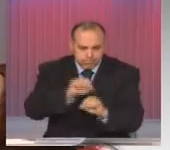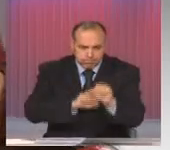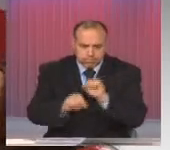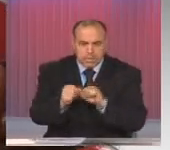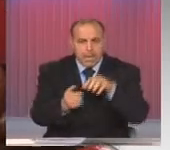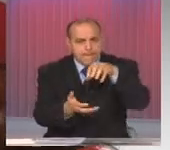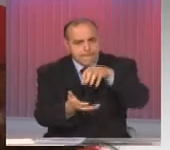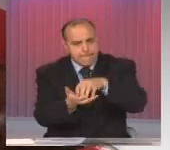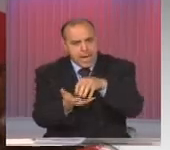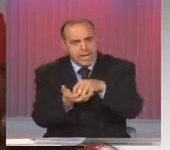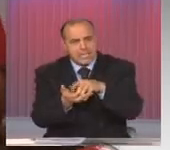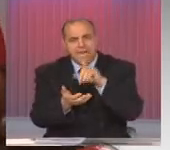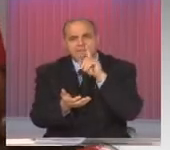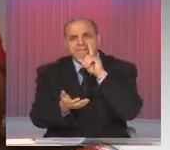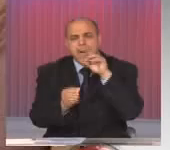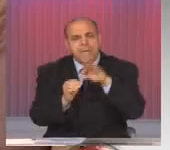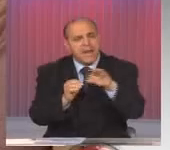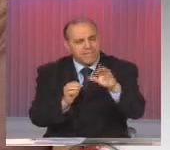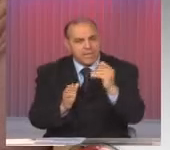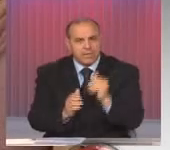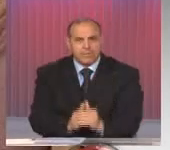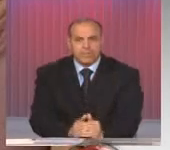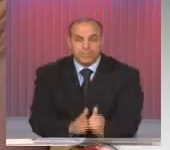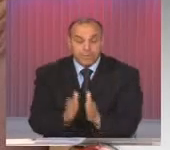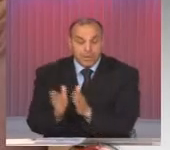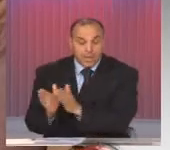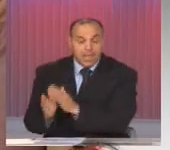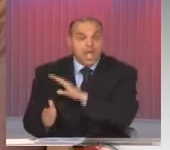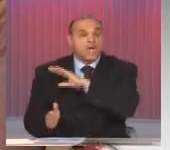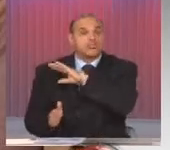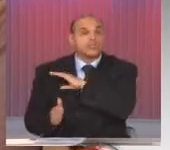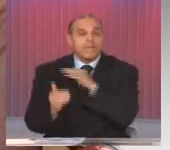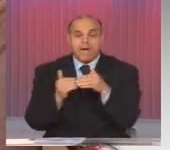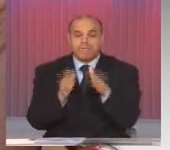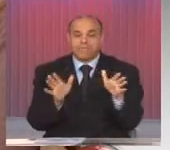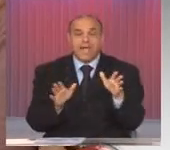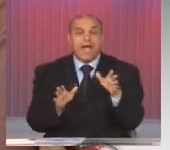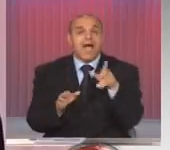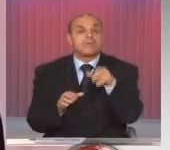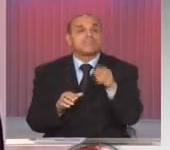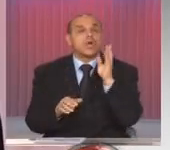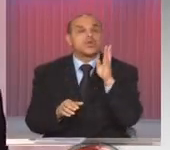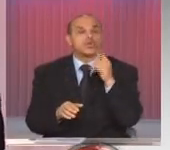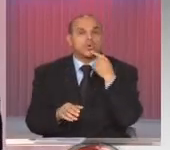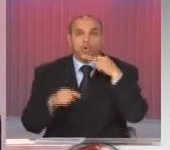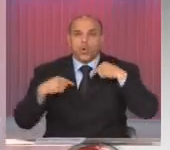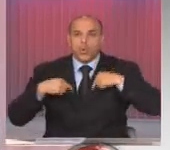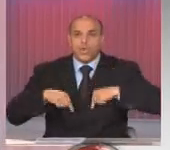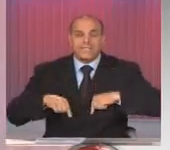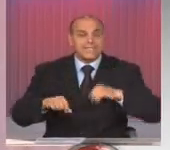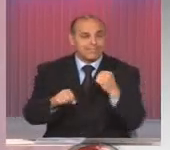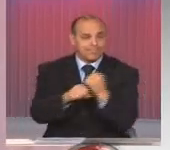مركز فتاة ريفية. ولدى إشرافه على افتتاح أشغال هذه الندوة أكد وزير التكوين المهني والتشغيل حافظ